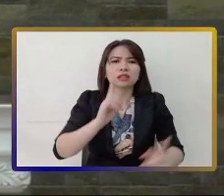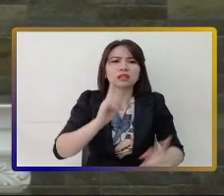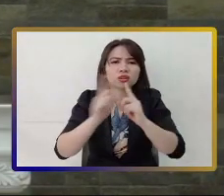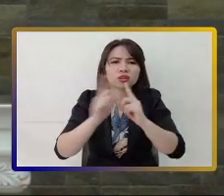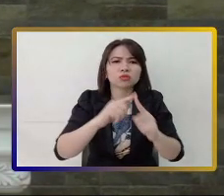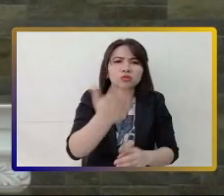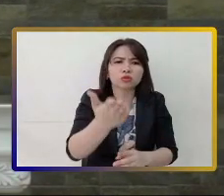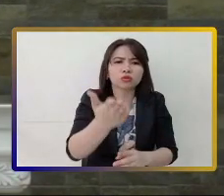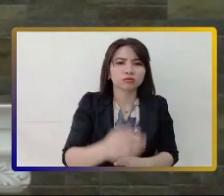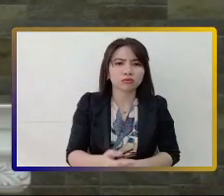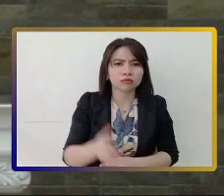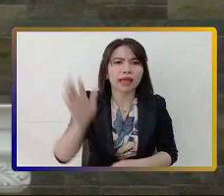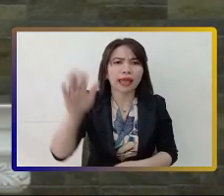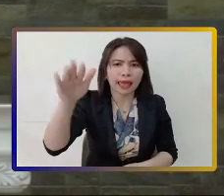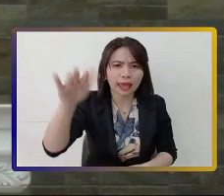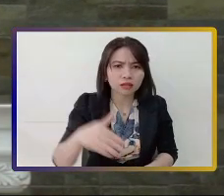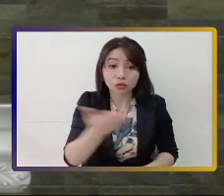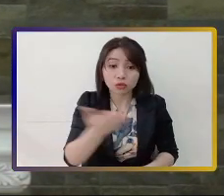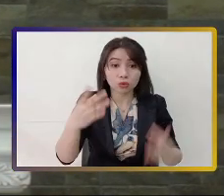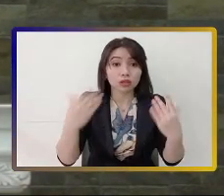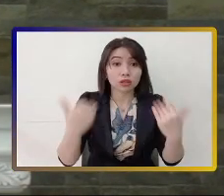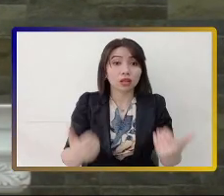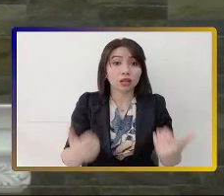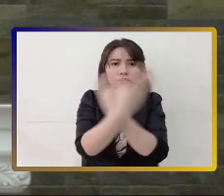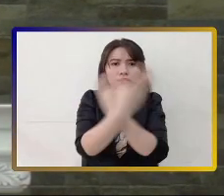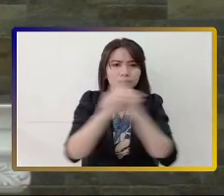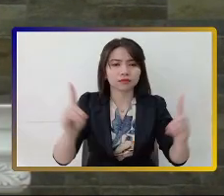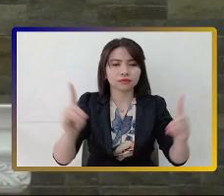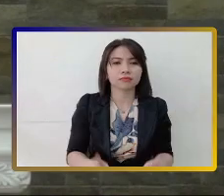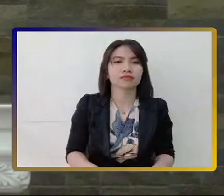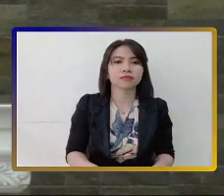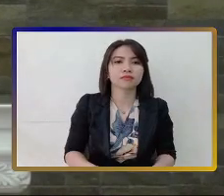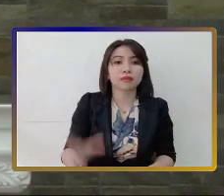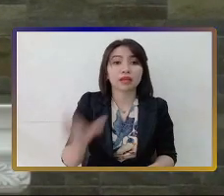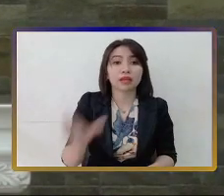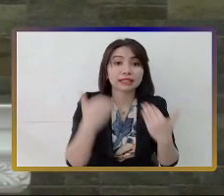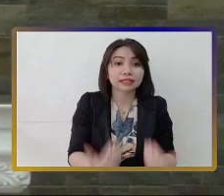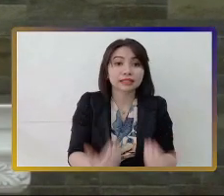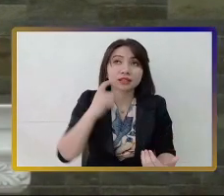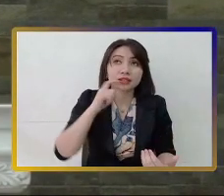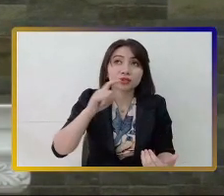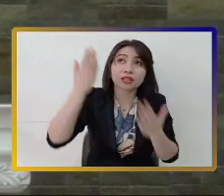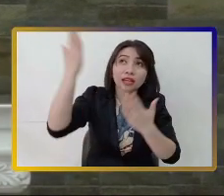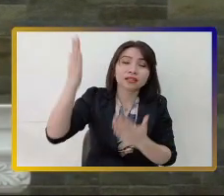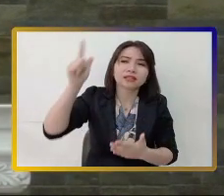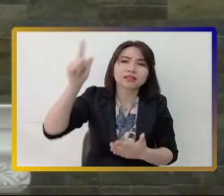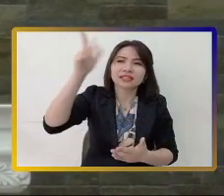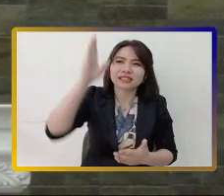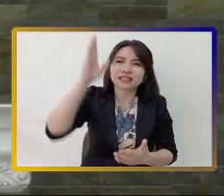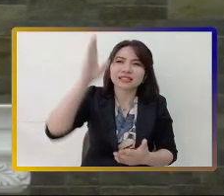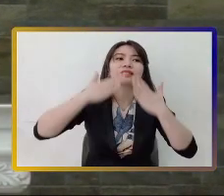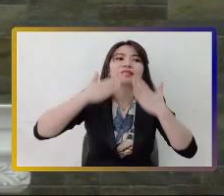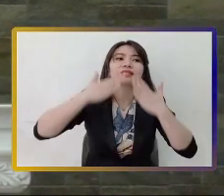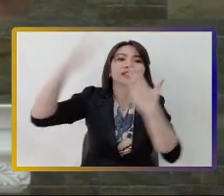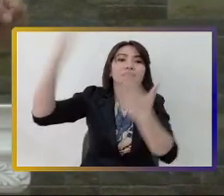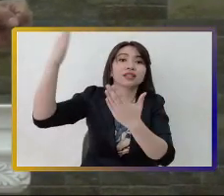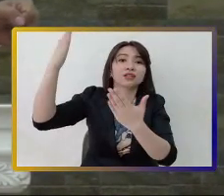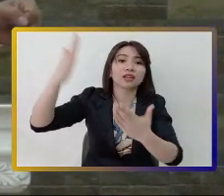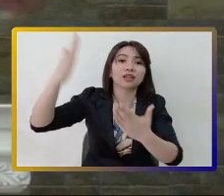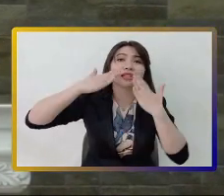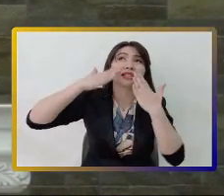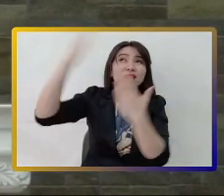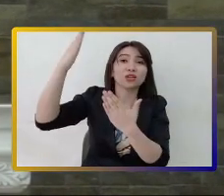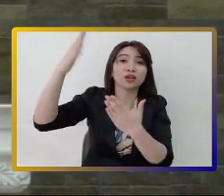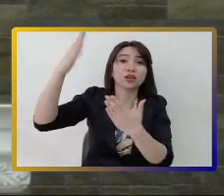hey, you are delivered. Sabihin mo sa Panginoon, thank God that I am not just delivered.